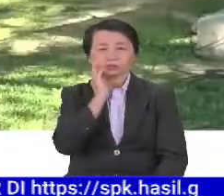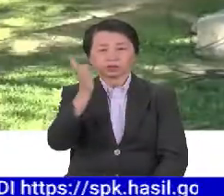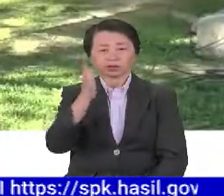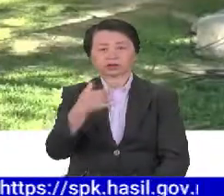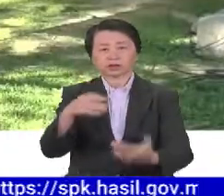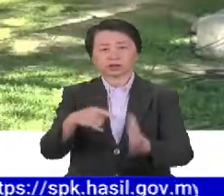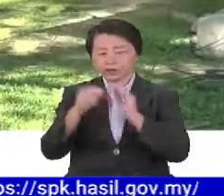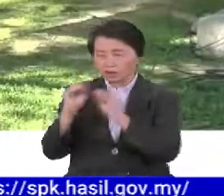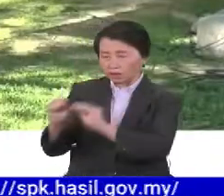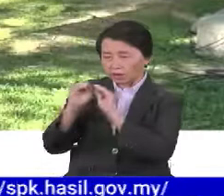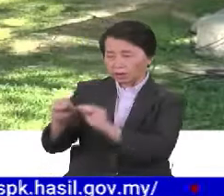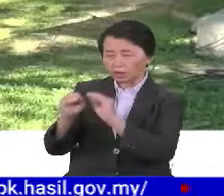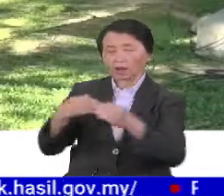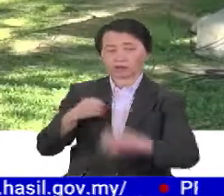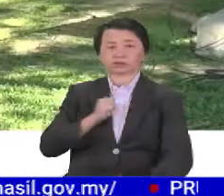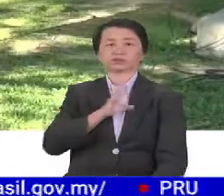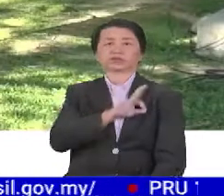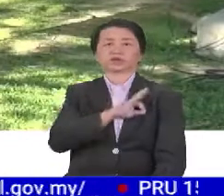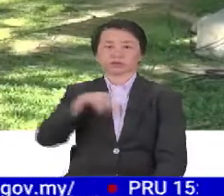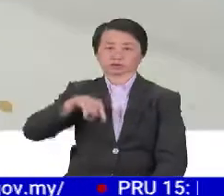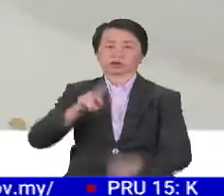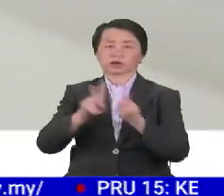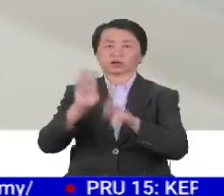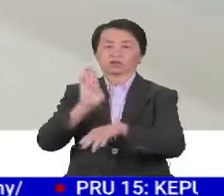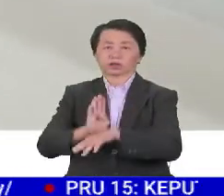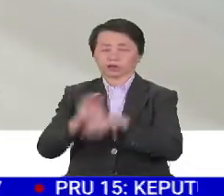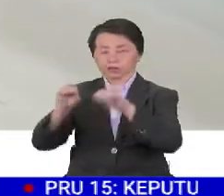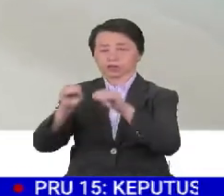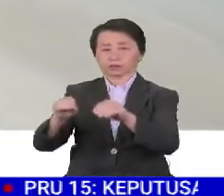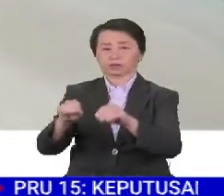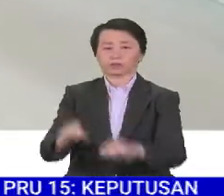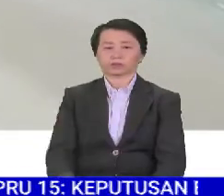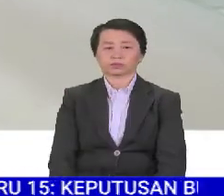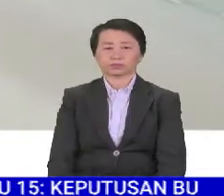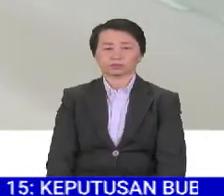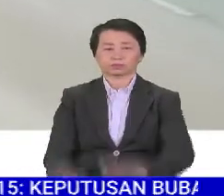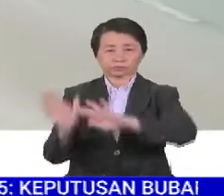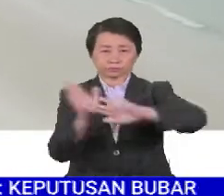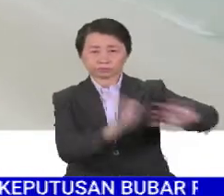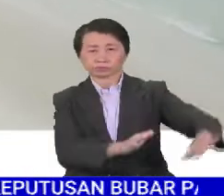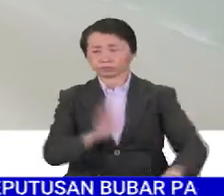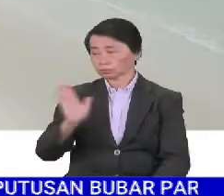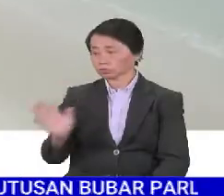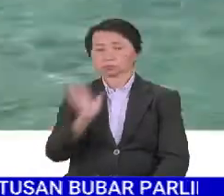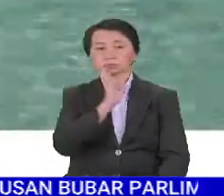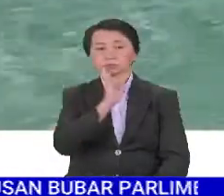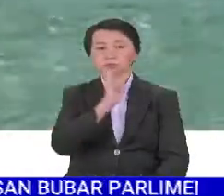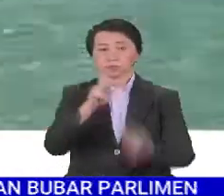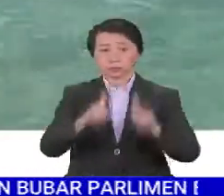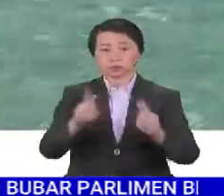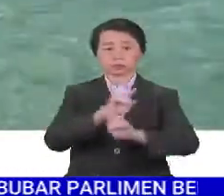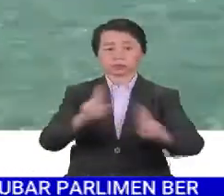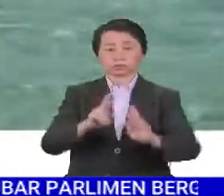tunjuk aja oleh kaki tangan kita di kampung budaya dalam perkembangan lain beliau memaklumkan pihaknya telah